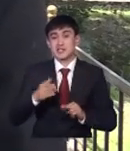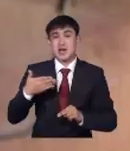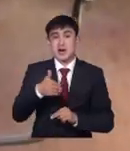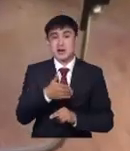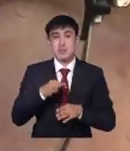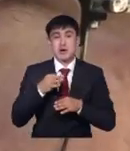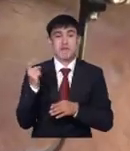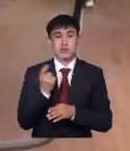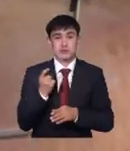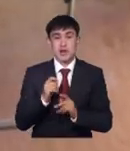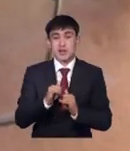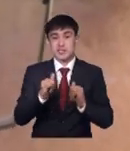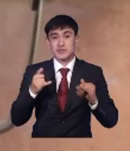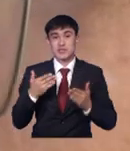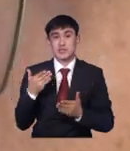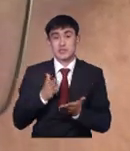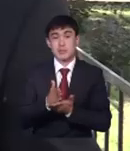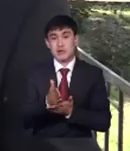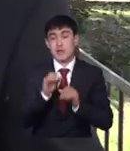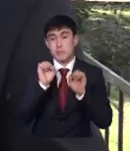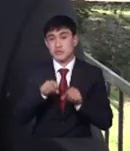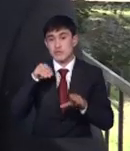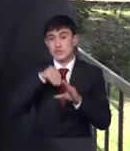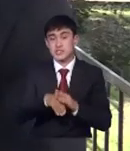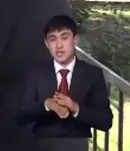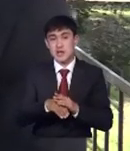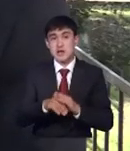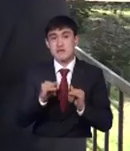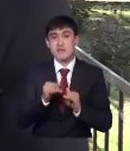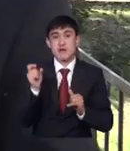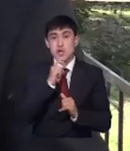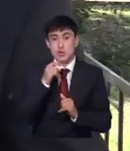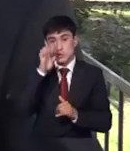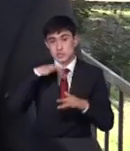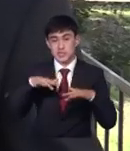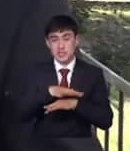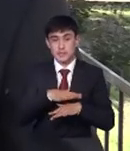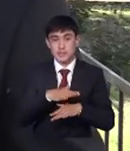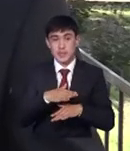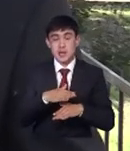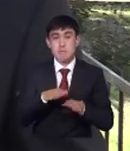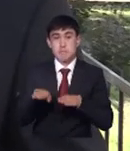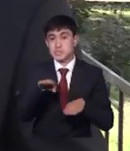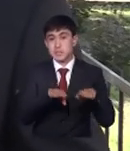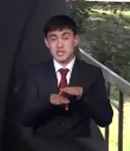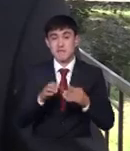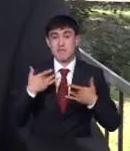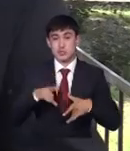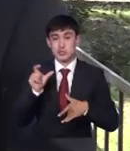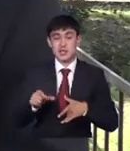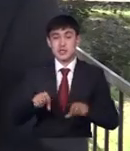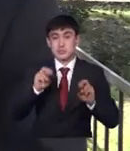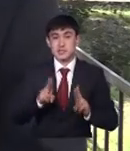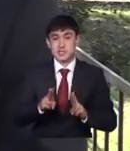рыбоводству развитие этой отрасли позволит внести существенный вклад в экономику страны то есть в перспективе выпускники этой